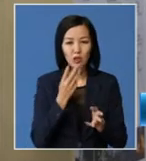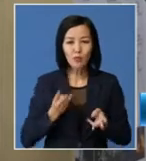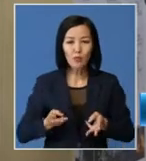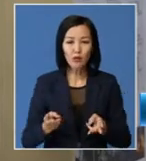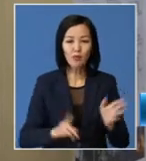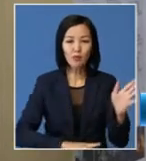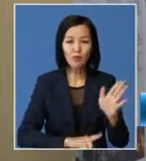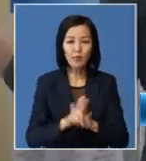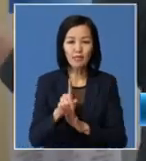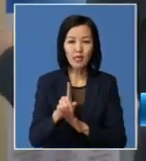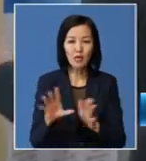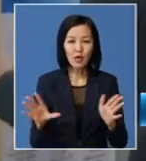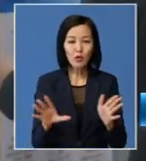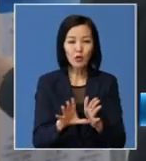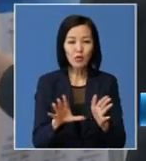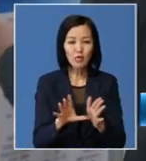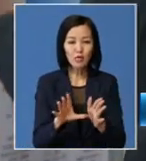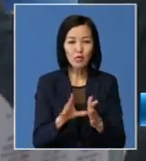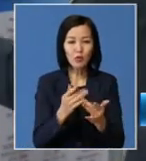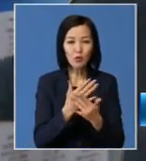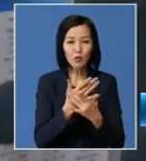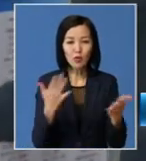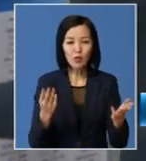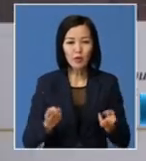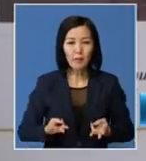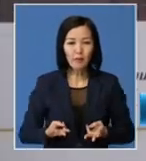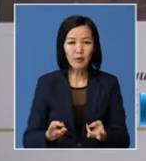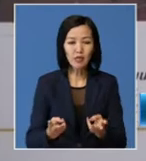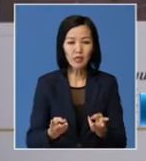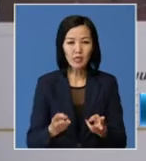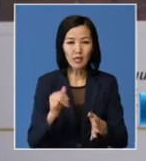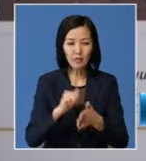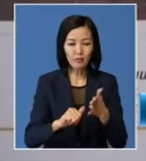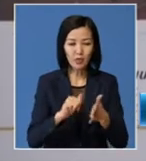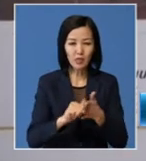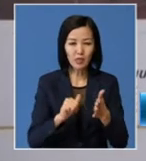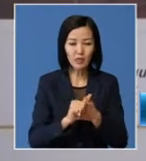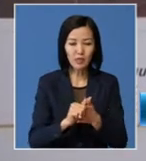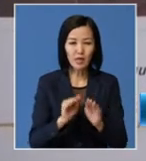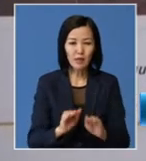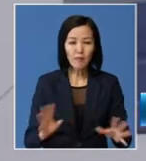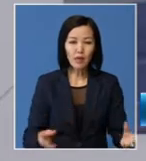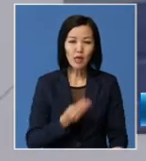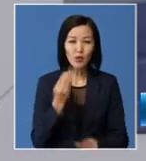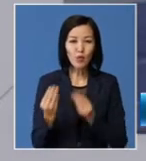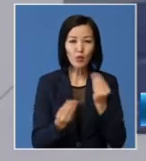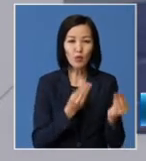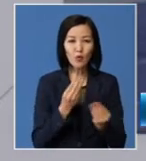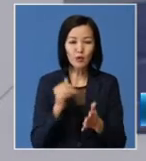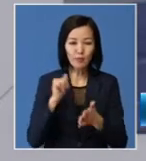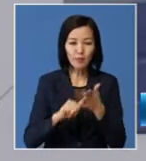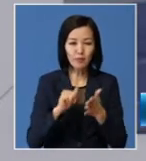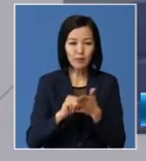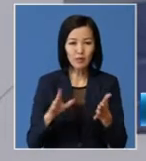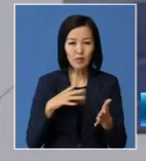тұрғын үйдегі электр құрылғылары мен жылыту пештерінің ақауынан, балалардың отпен ойнауынан орын алатын жағдайларда қосылып отыр, дейді